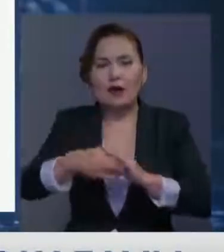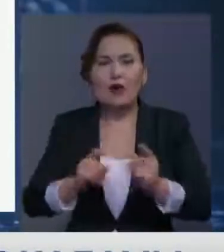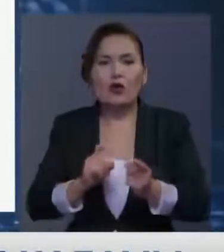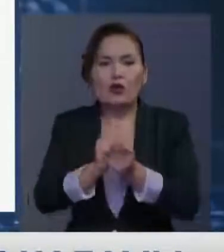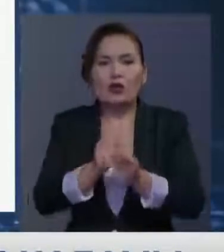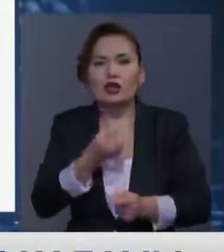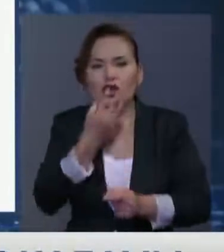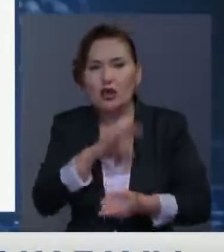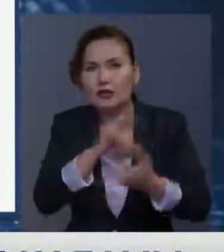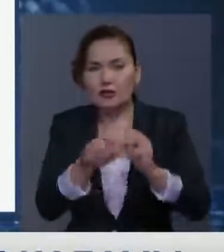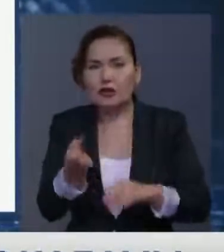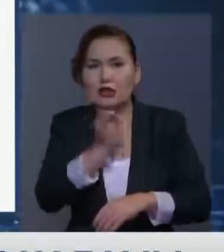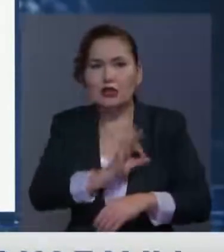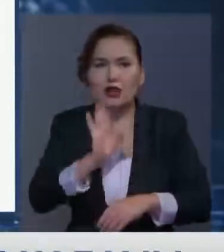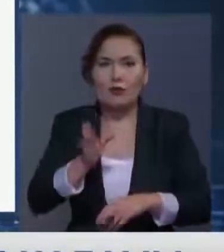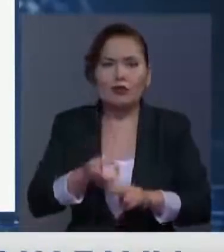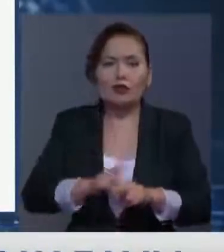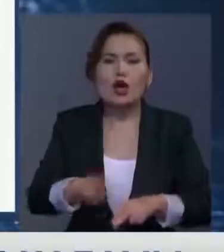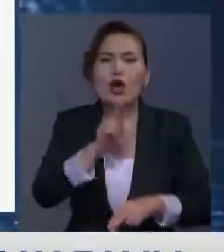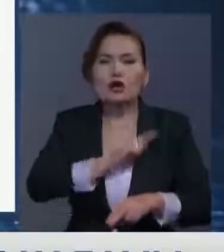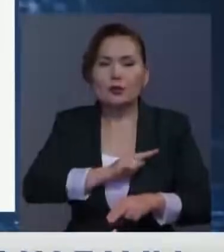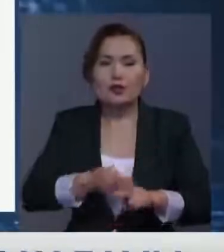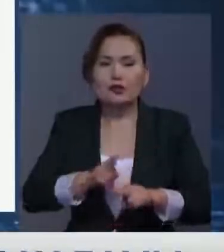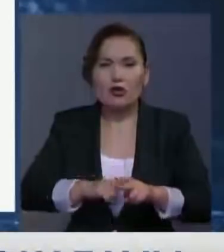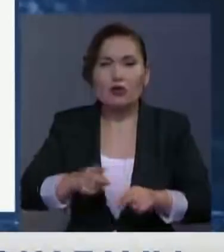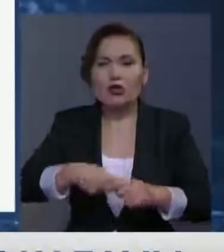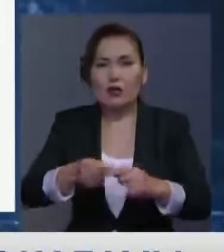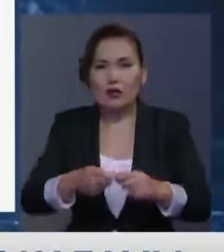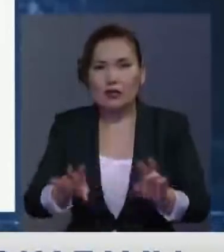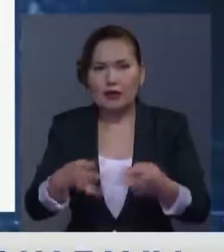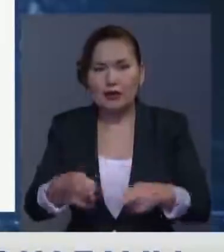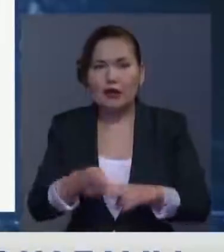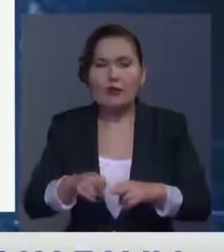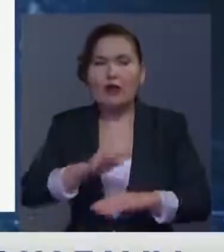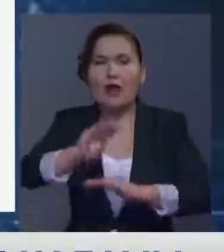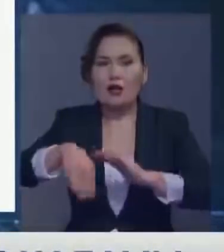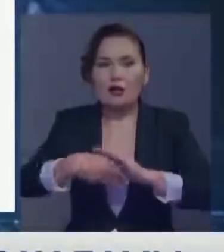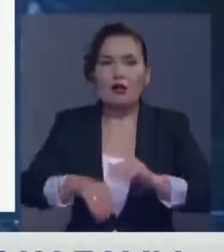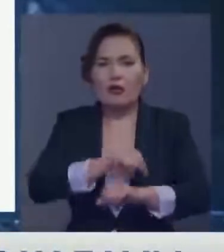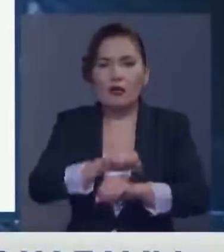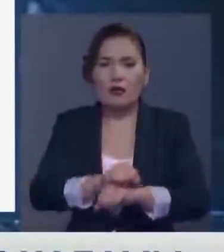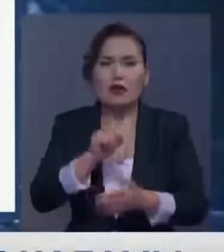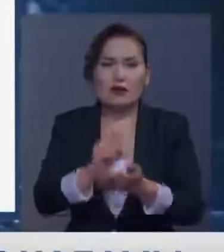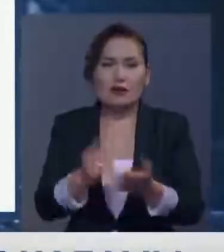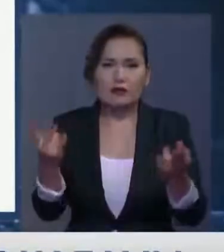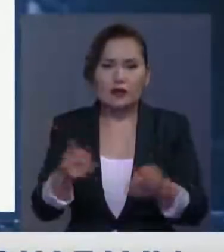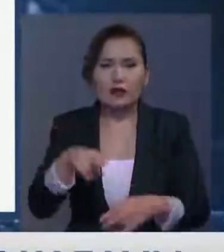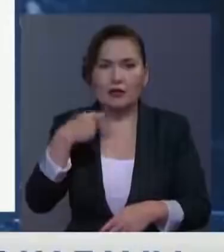оң нәтиже береді. Президент аталған жұмыстарды еш созбалаңға салмай, қарқынды түрде жүргізу қажет деді.